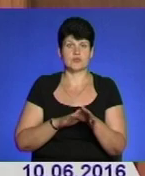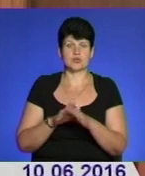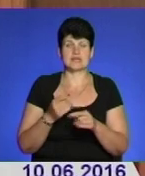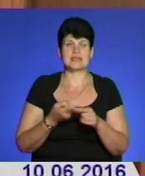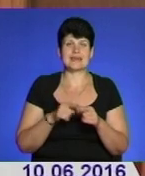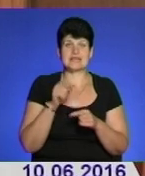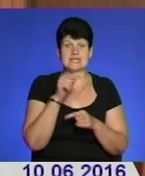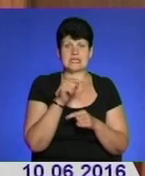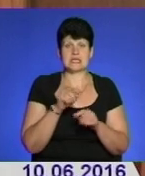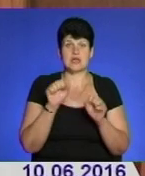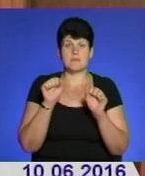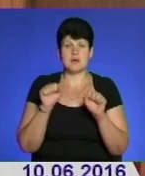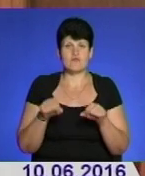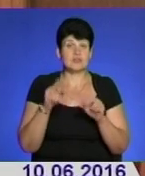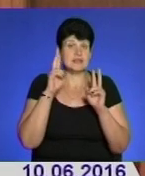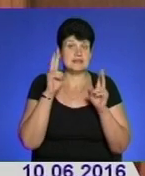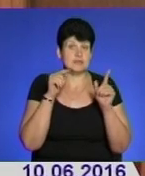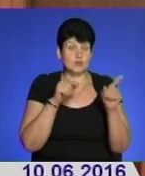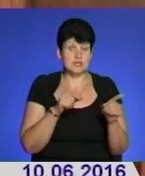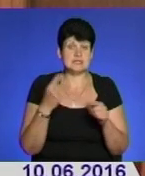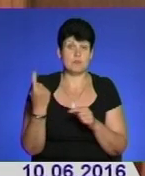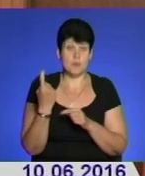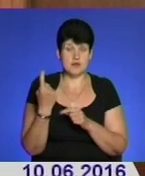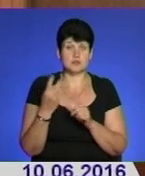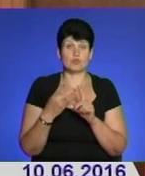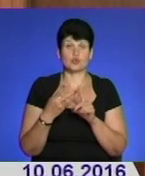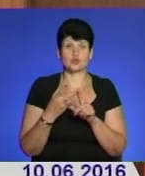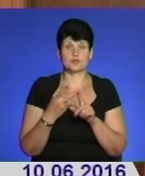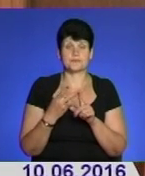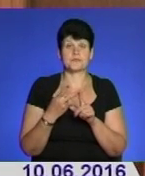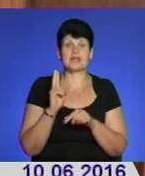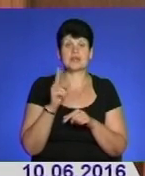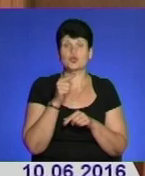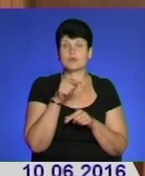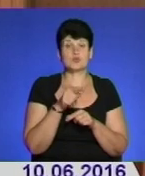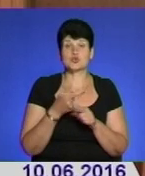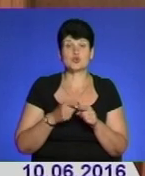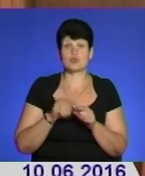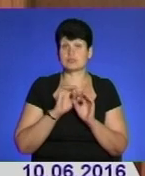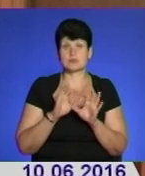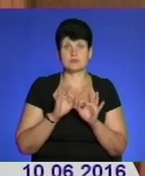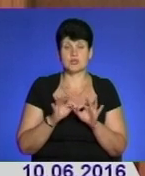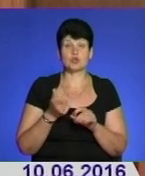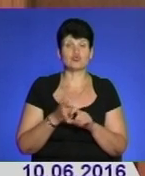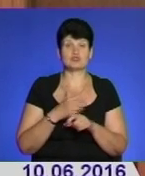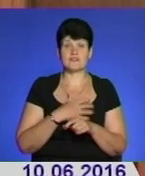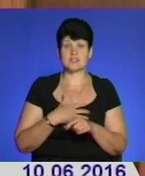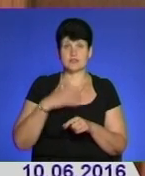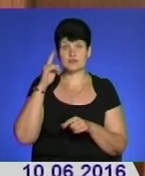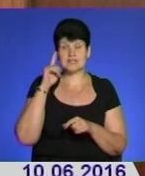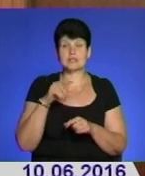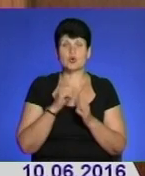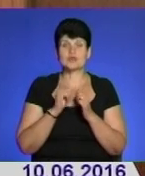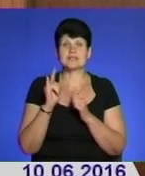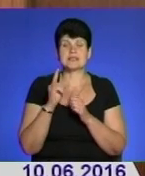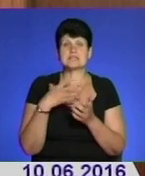прав. Вони їх не знають, це по-перше, по-друге, ніхто їм цього не розповість, і дуже важливо знати кожній дитині